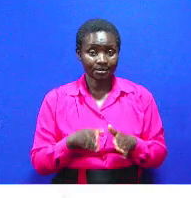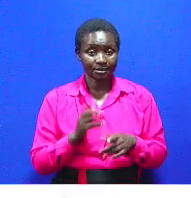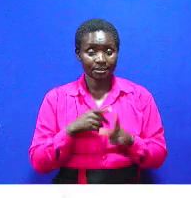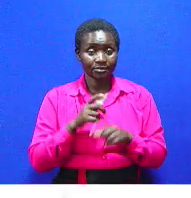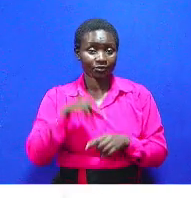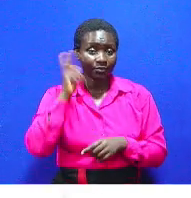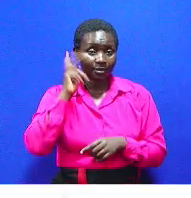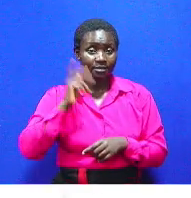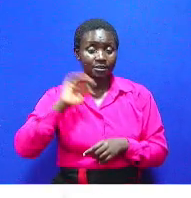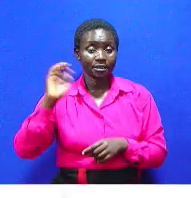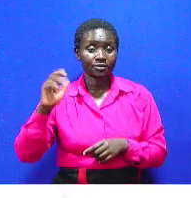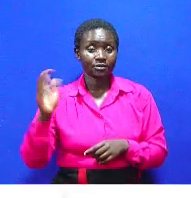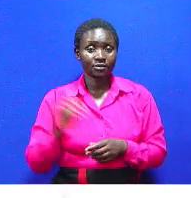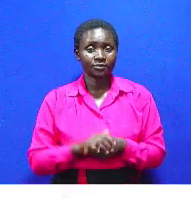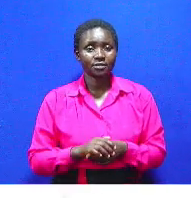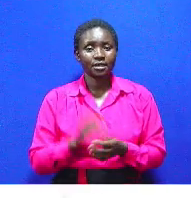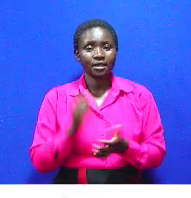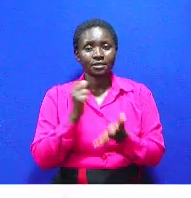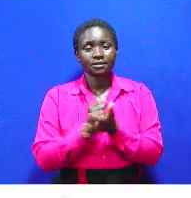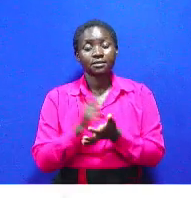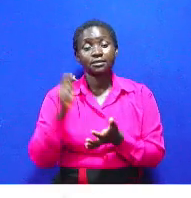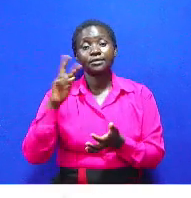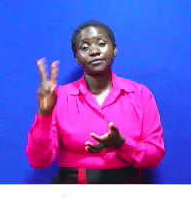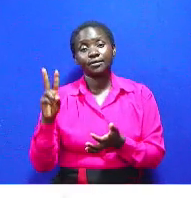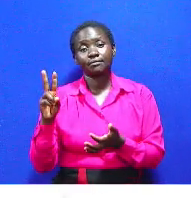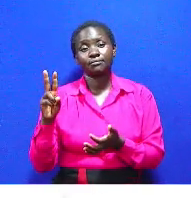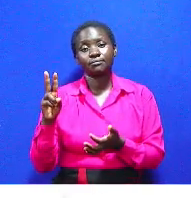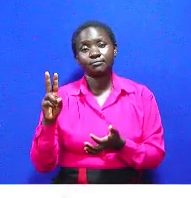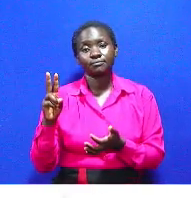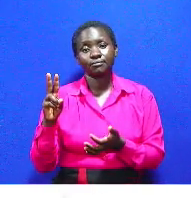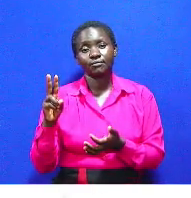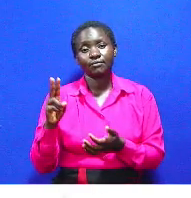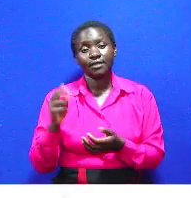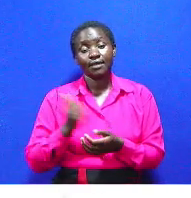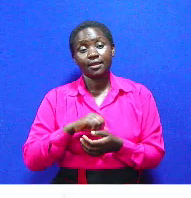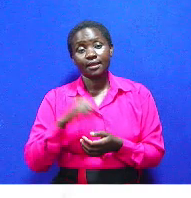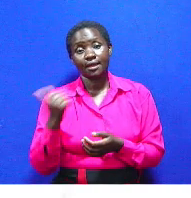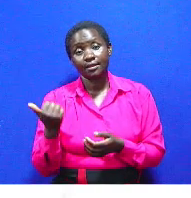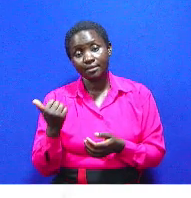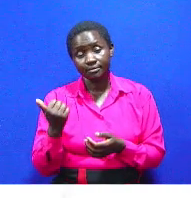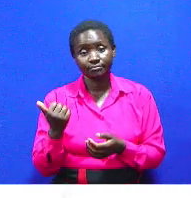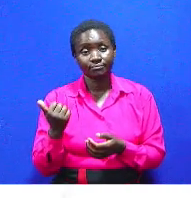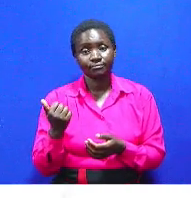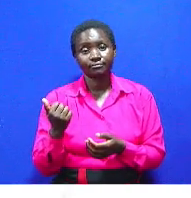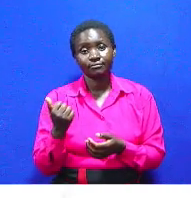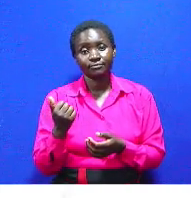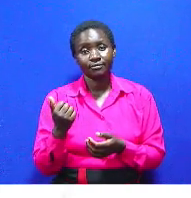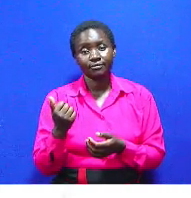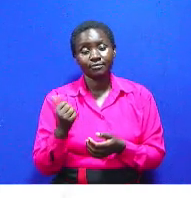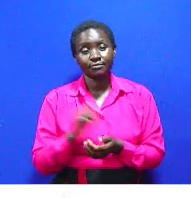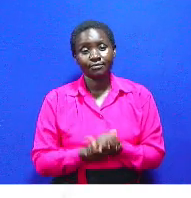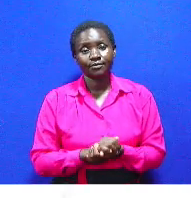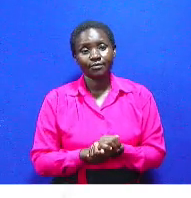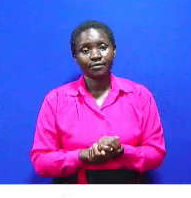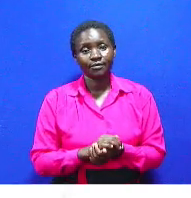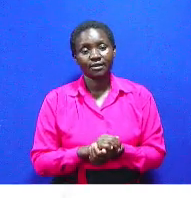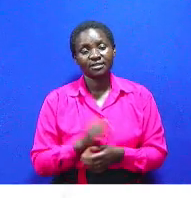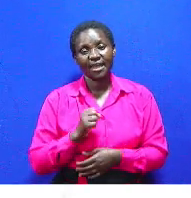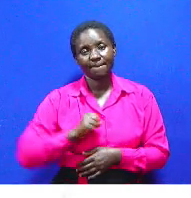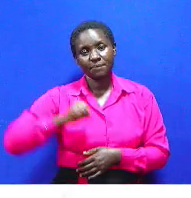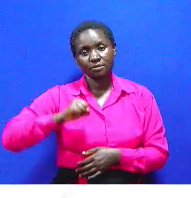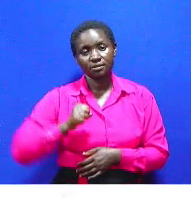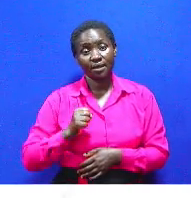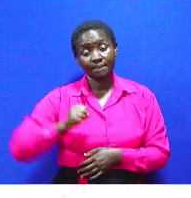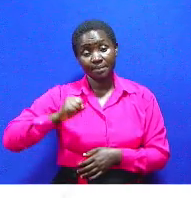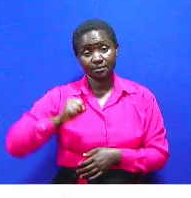TV inkorige tore Ndizi inkorige tore Citizen and other news channels. Okoramana kwa